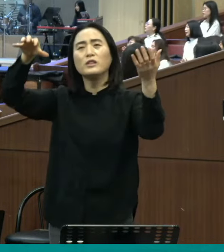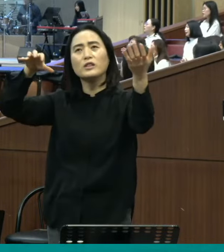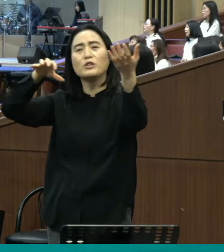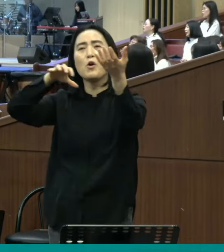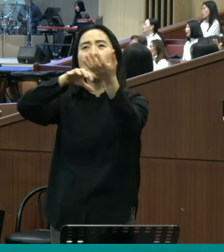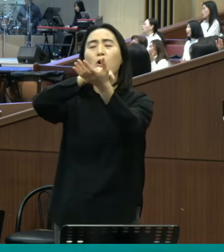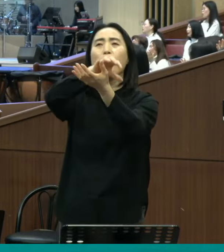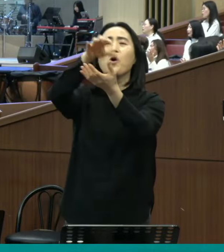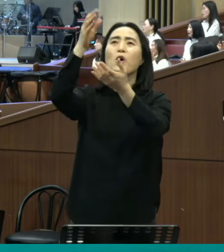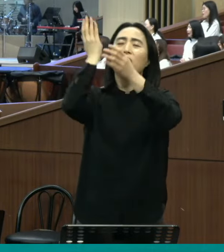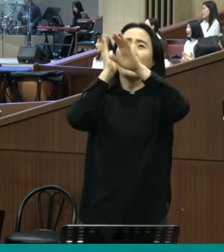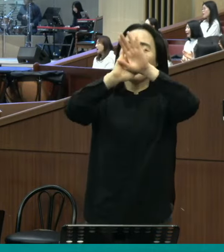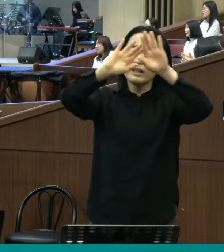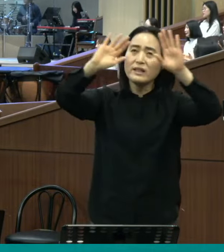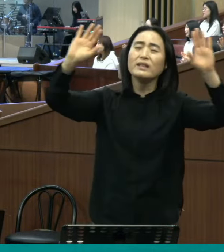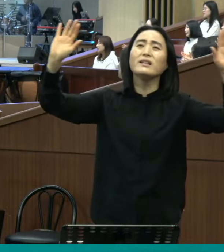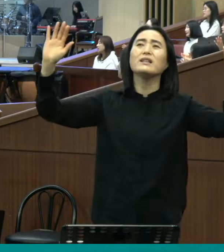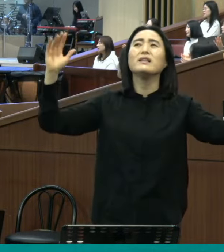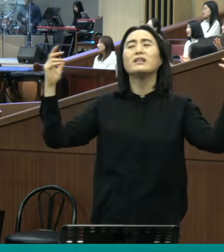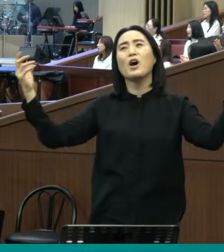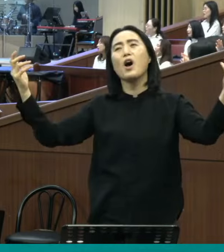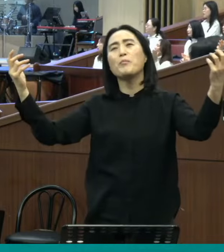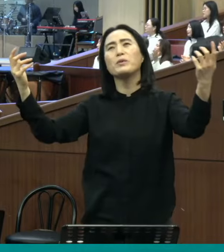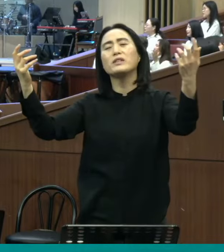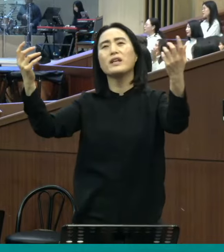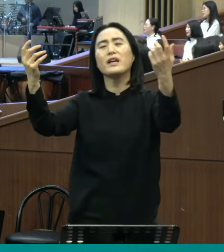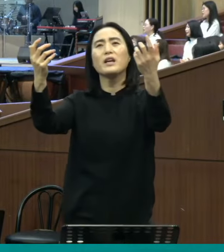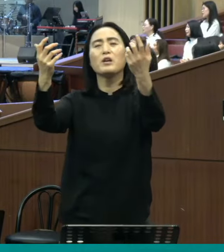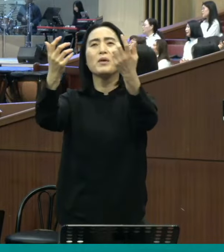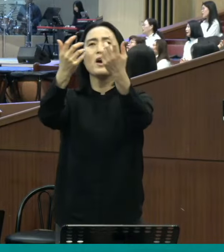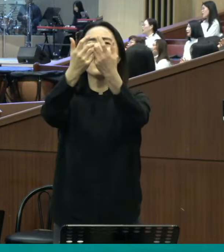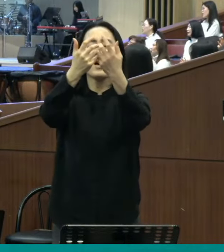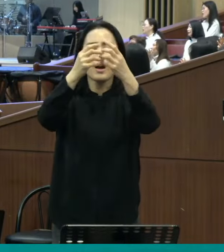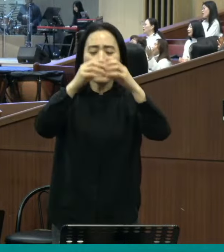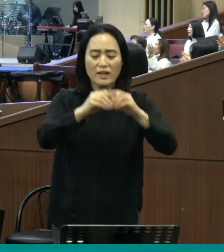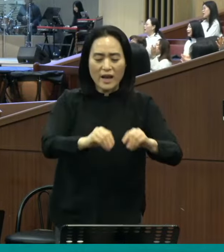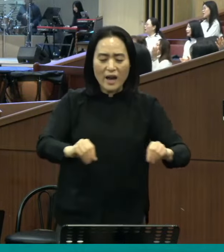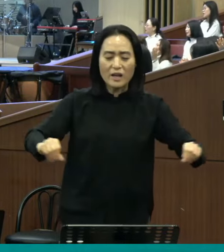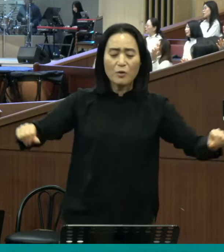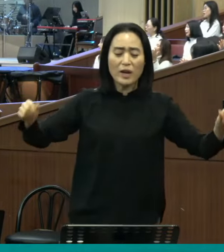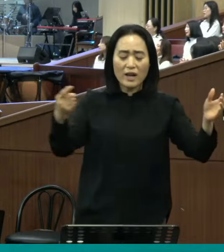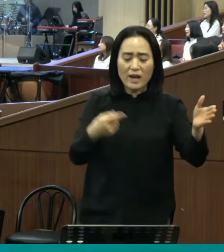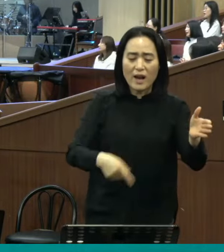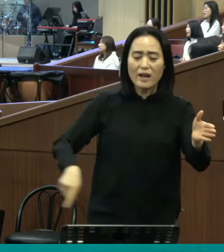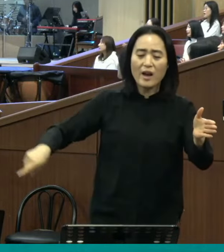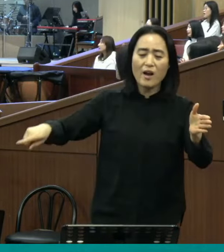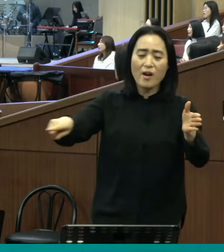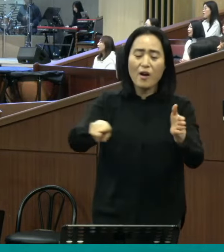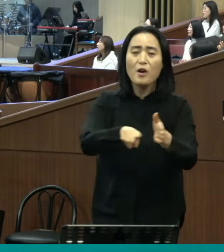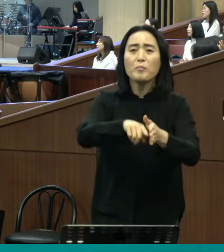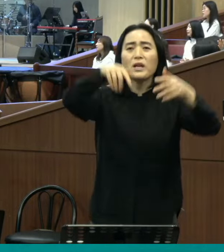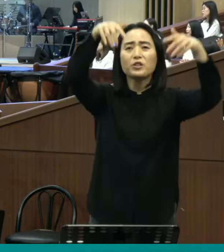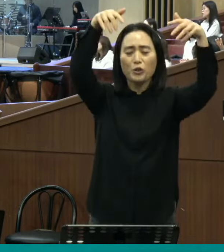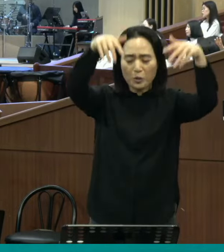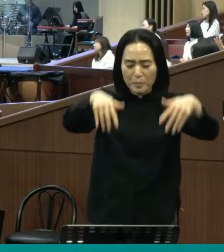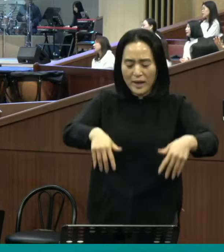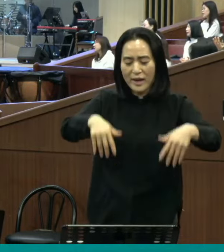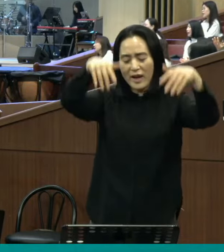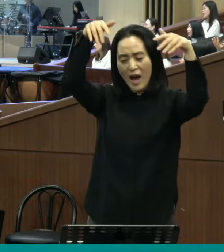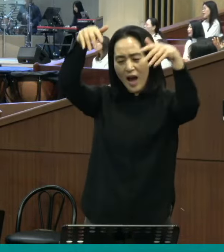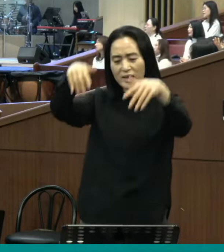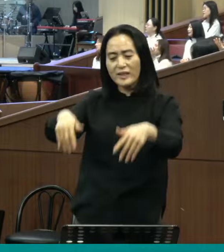구름으로 하늘을 덮으시며 땅을 위하여 비준비.